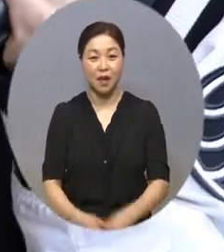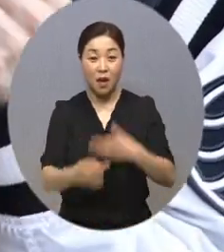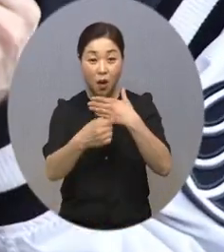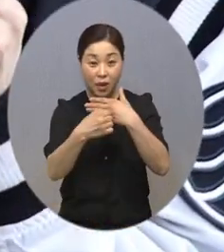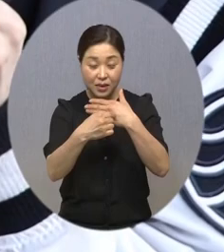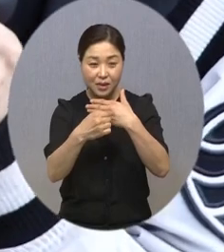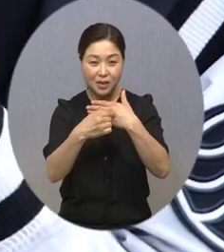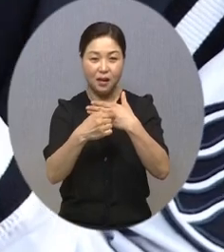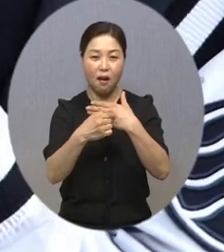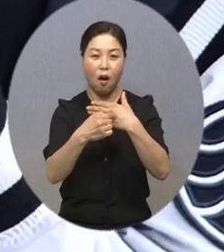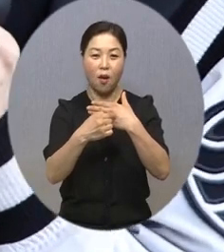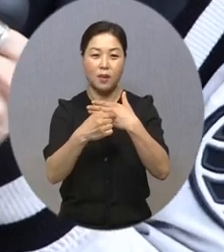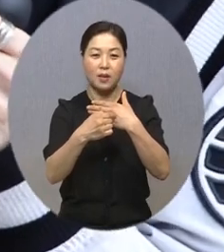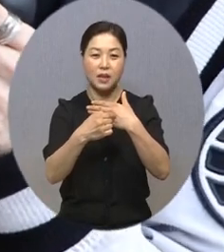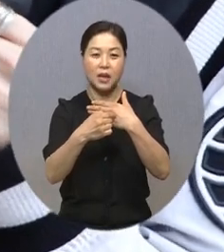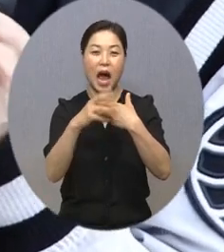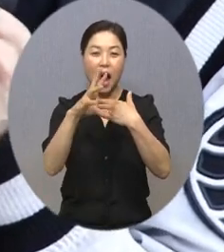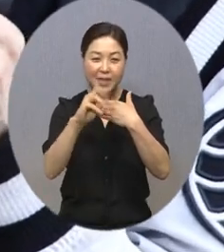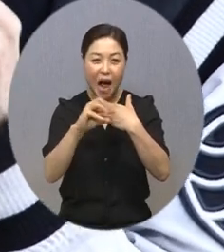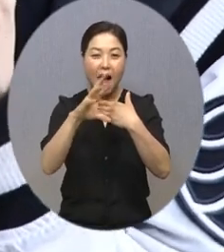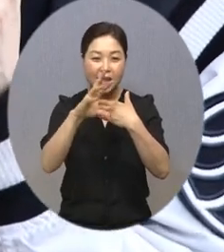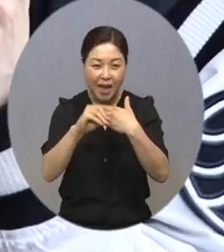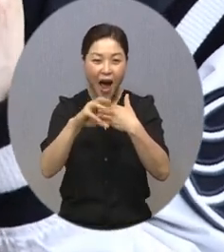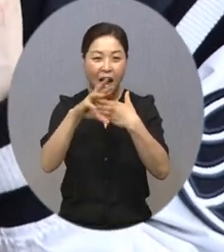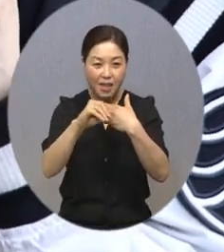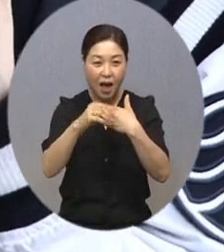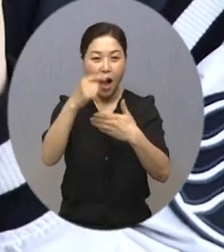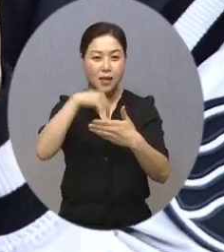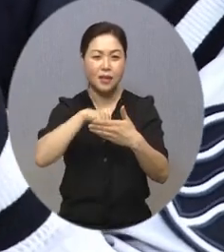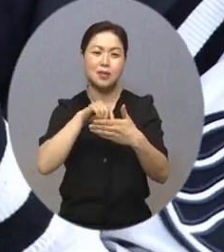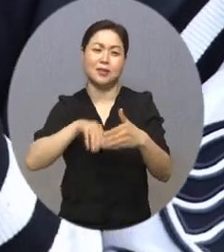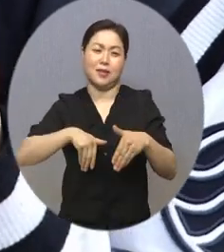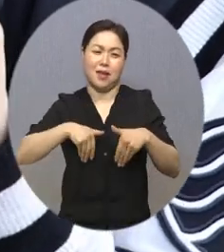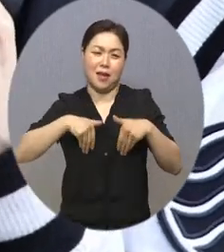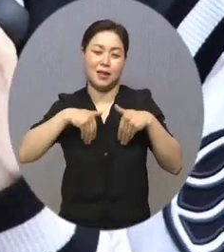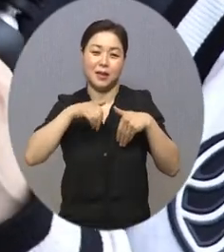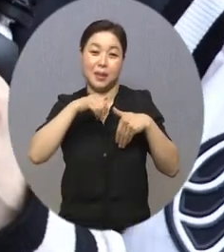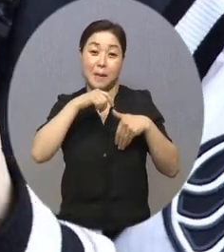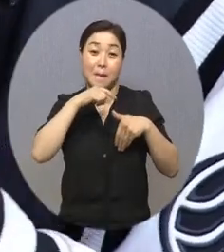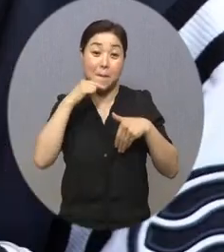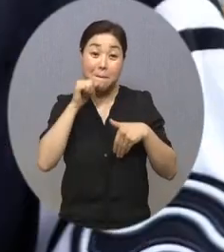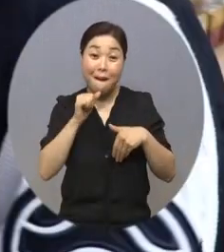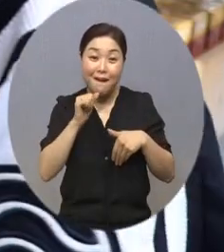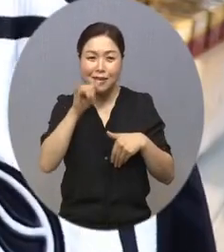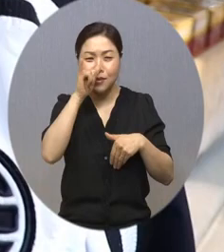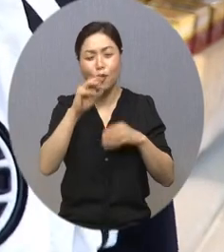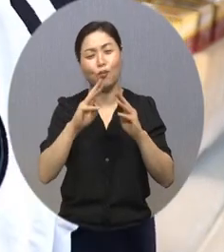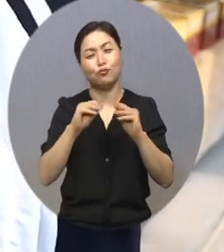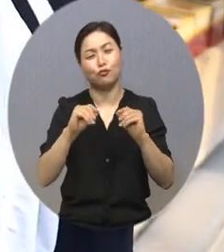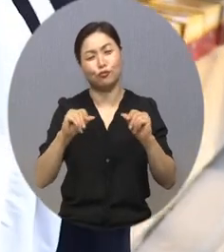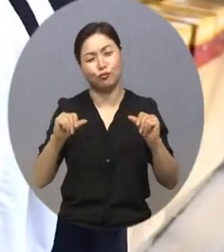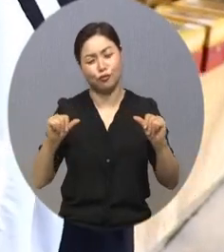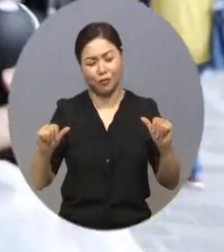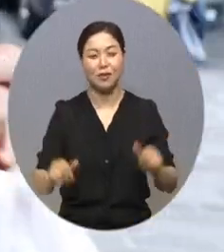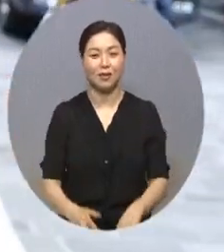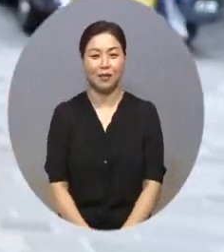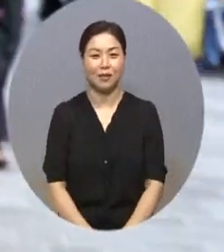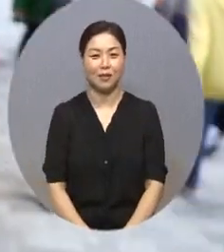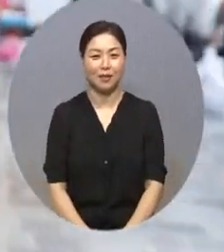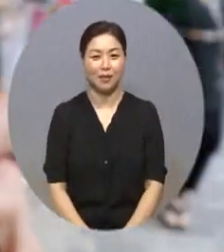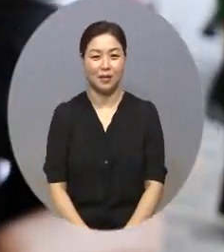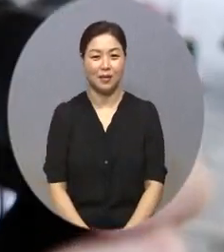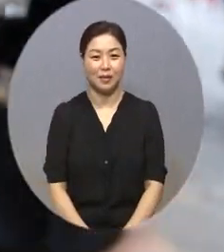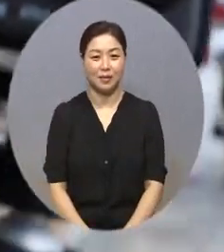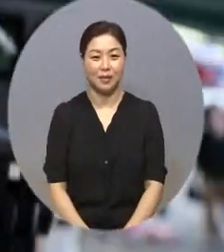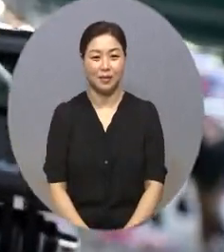아빠가 파고 아내는 그 파즈 탄 다시 써 가지고 뭐가 되요 좀 더